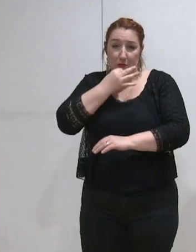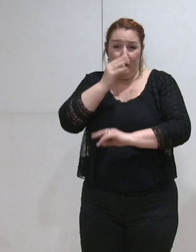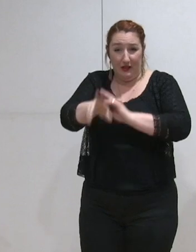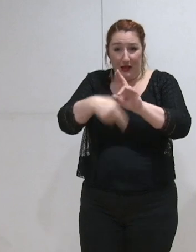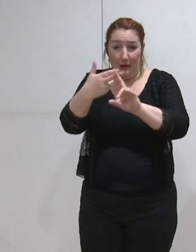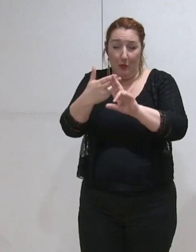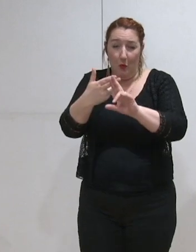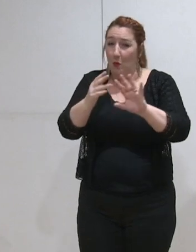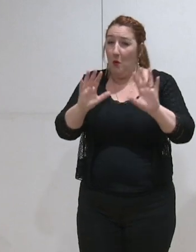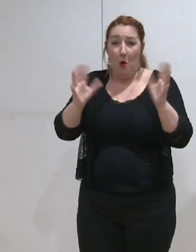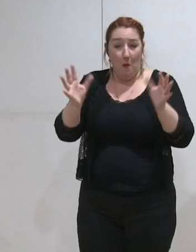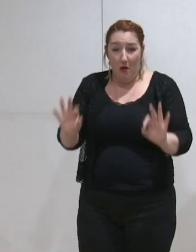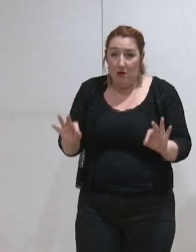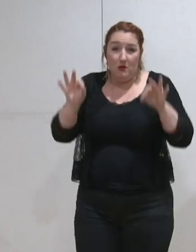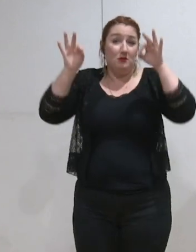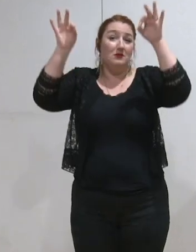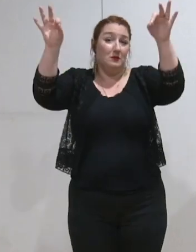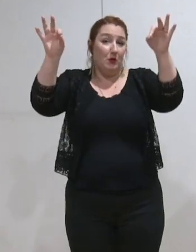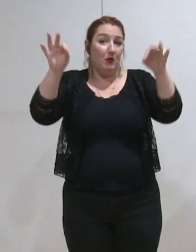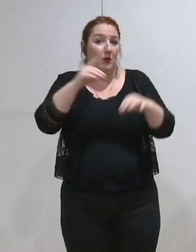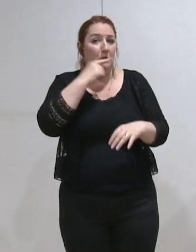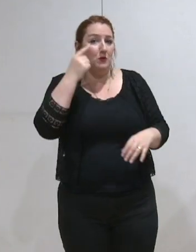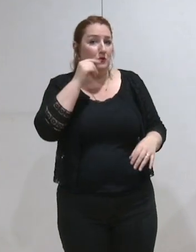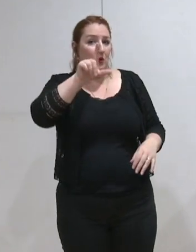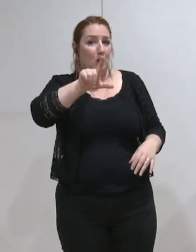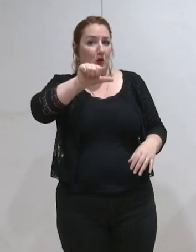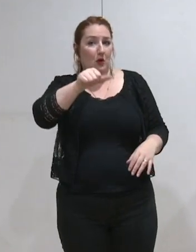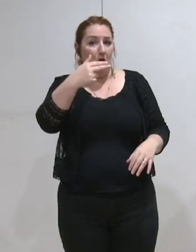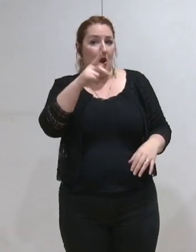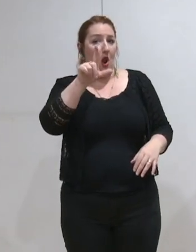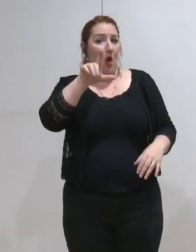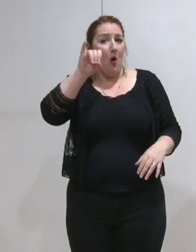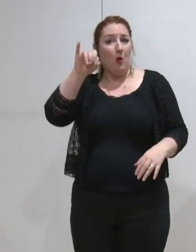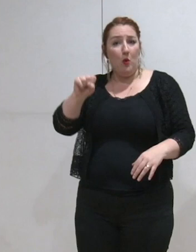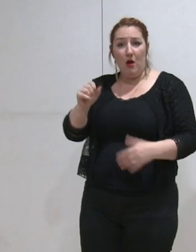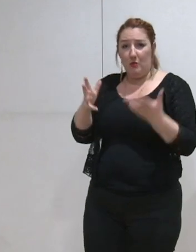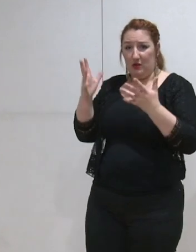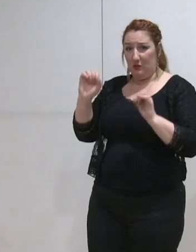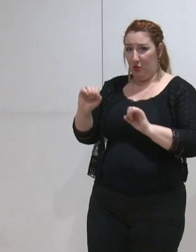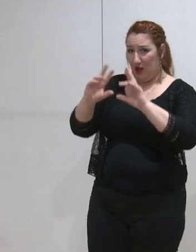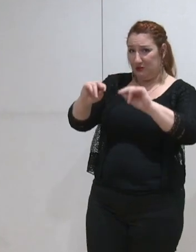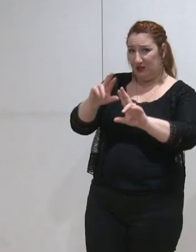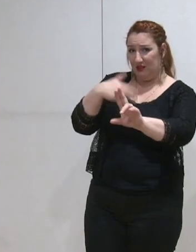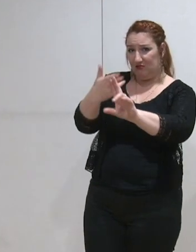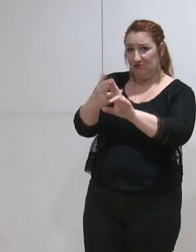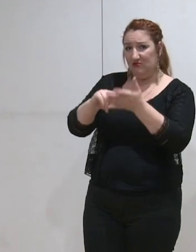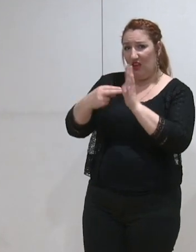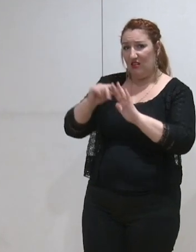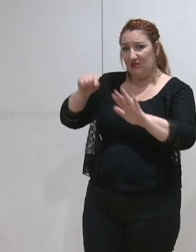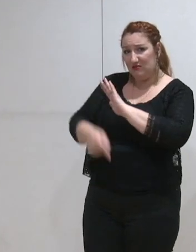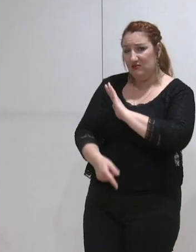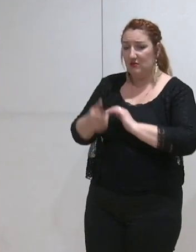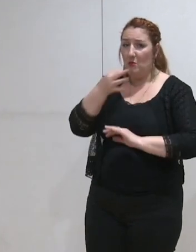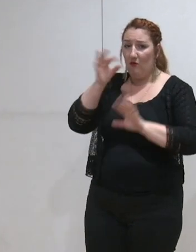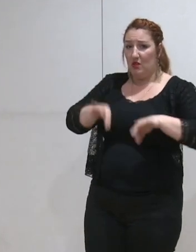séance du conseil municipal pour donner la parole à Monsieur Langlois pour avoir une explication technique autant faire ça en direct donc je